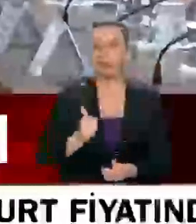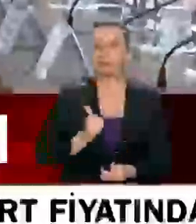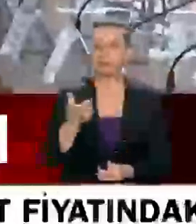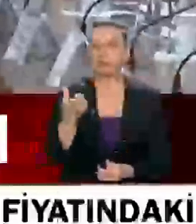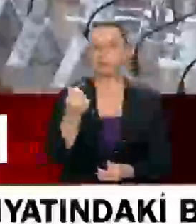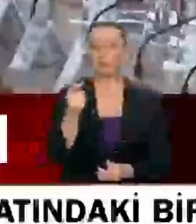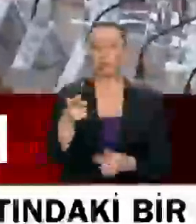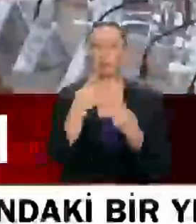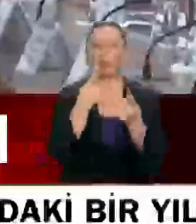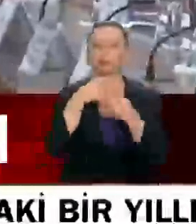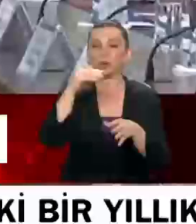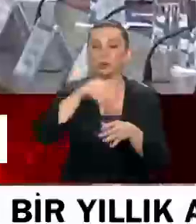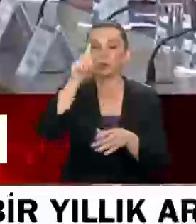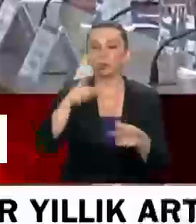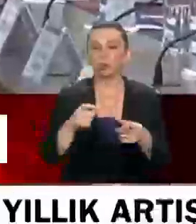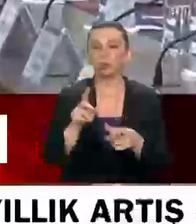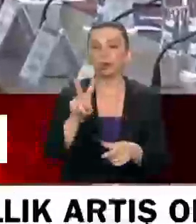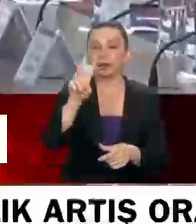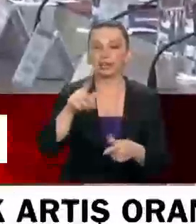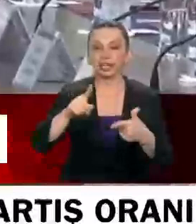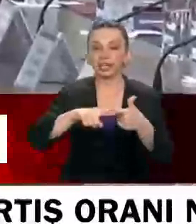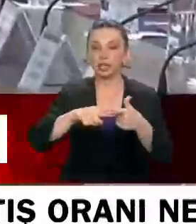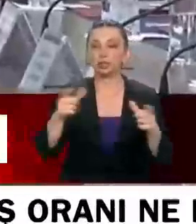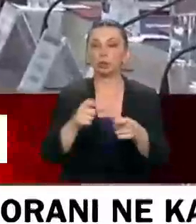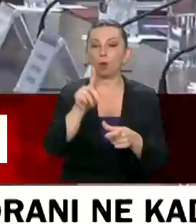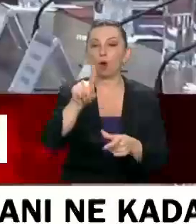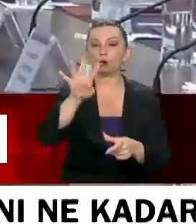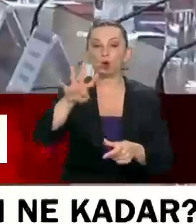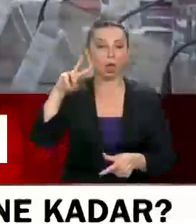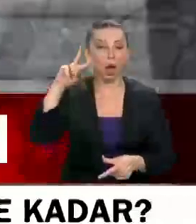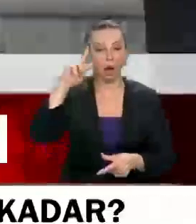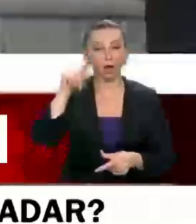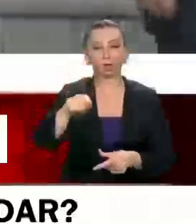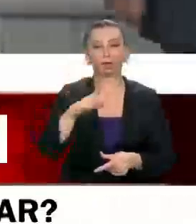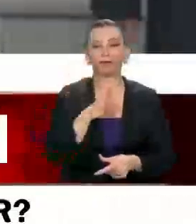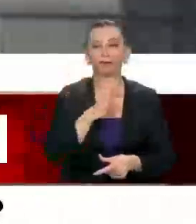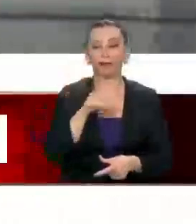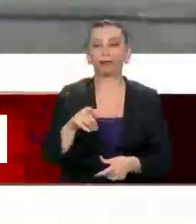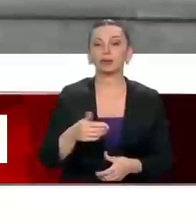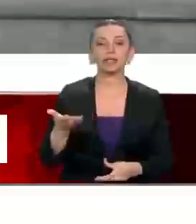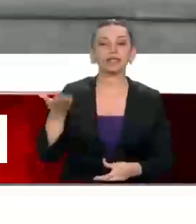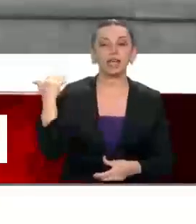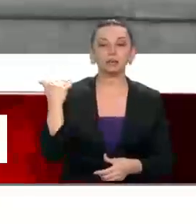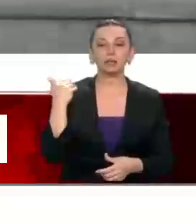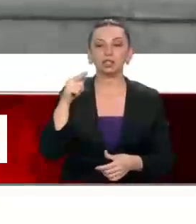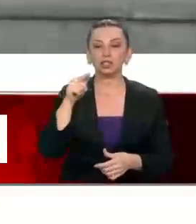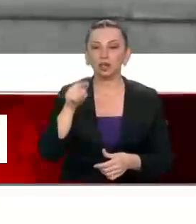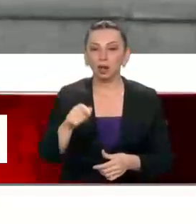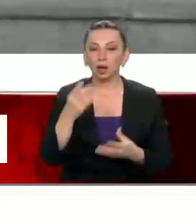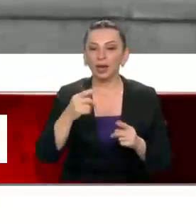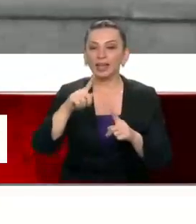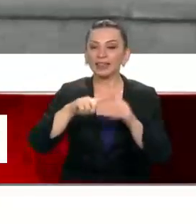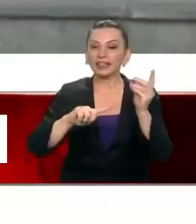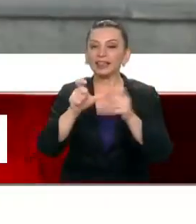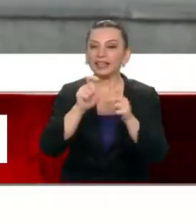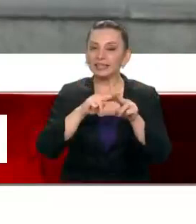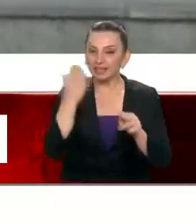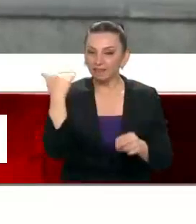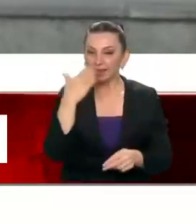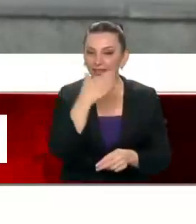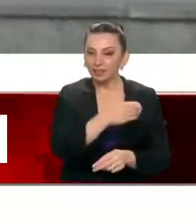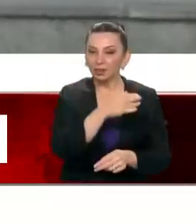ücreti belirlemek için ilk toplantı 7, ikinci toplantı ise 14 Aralık'ta yapılacak. Geçmişte TÜRKŞ'e geliniyordu, TİSK'e gidiliyordu.